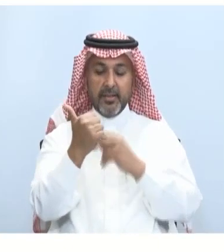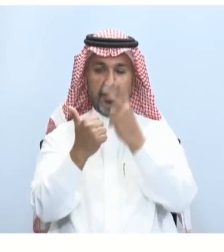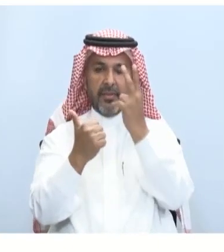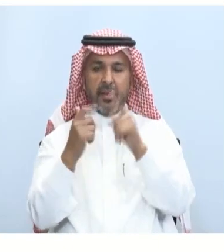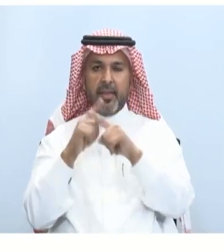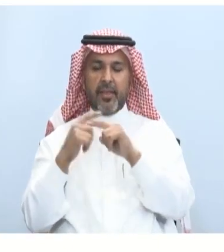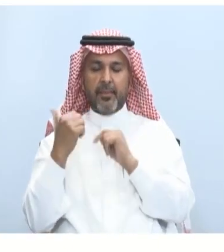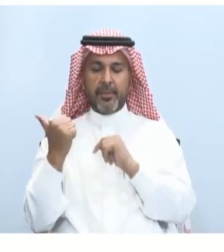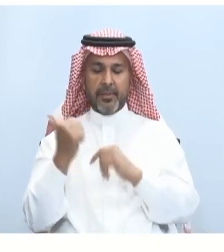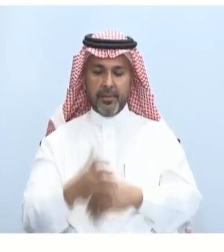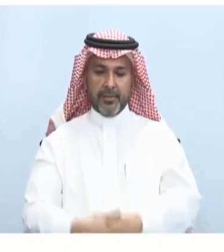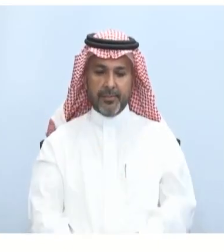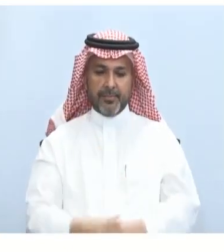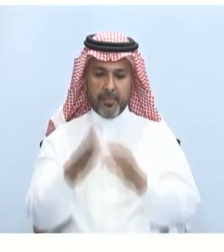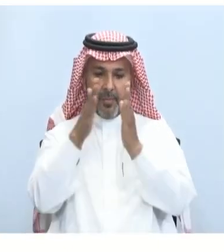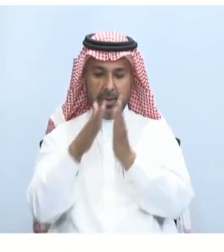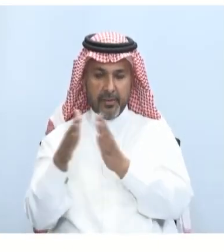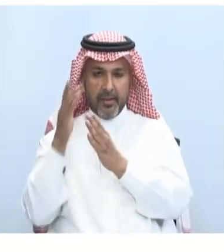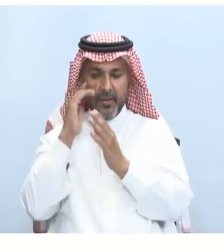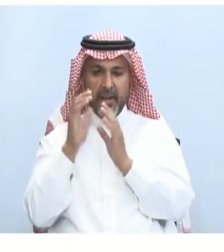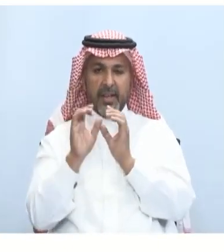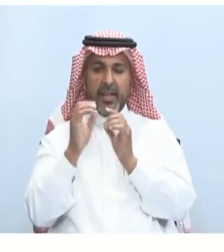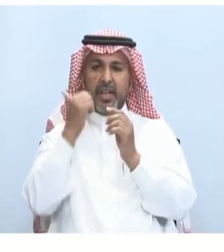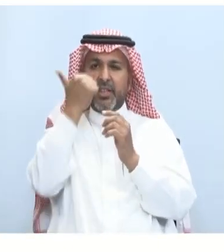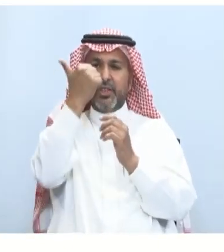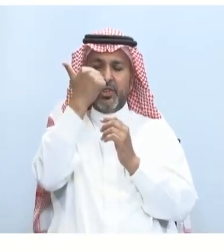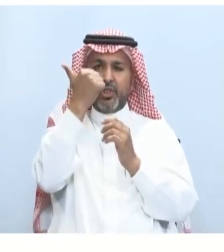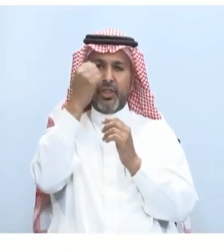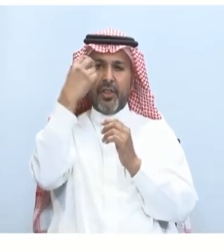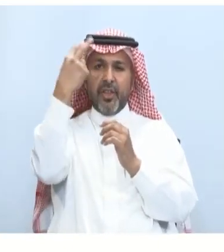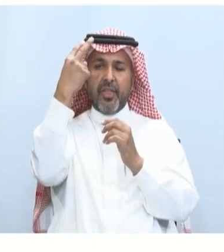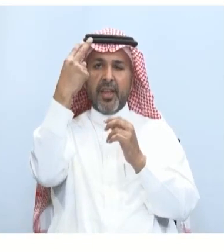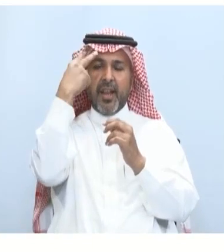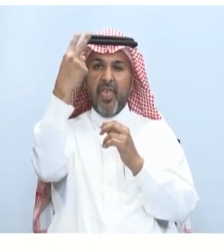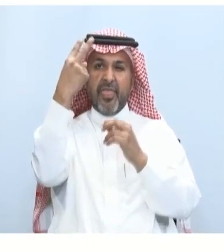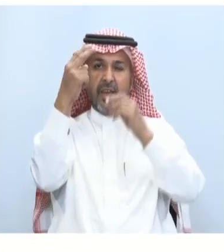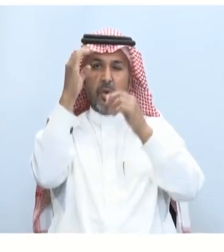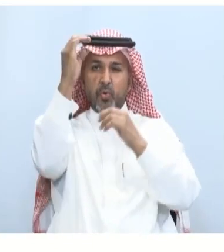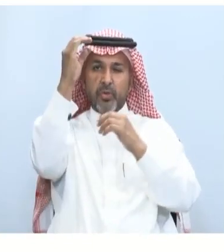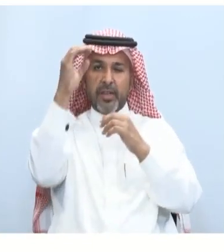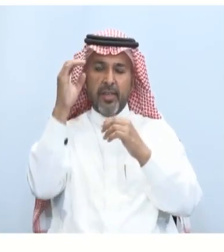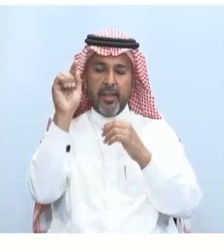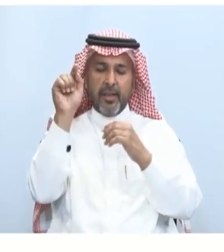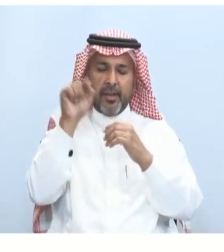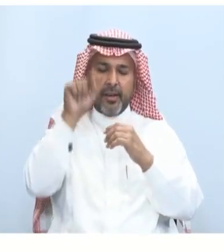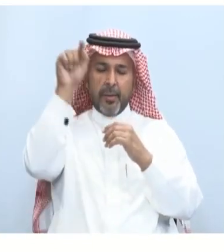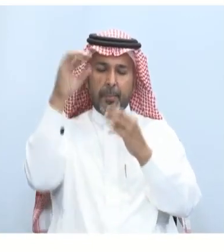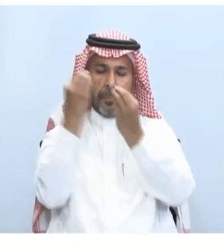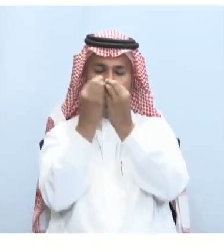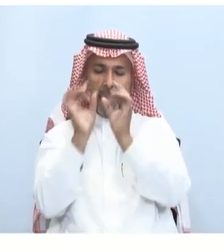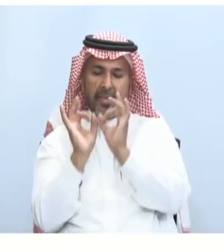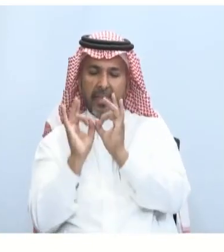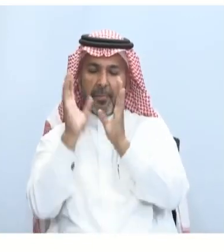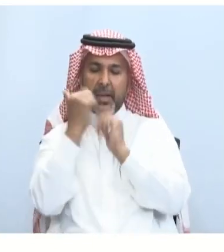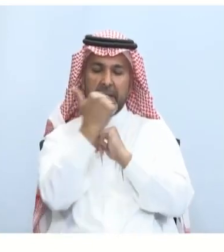واحد وعلى سته تربيع وعلى سته طبعا هنا علم ان الجذر يتوزع على الضرب والقسمه طبعا